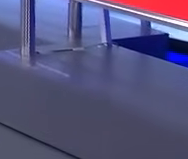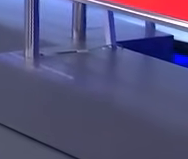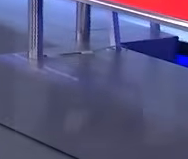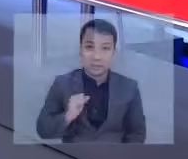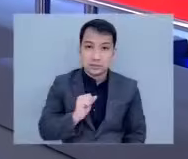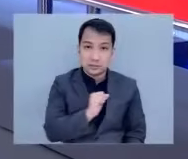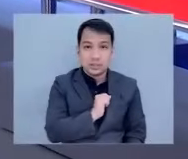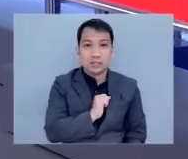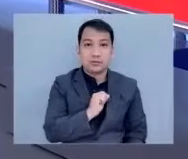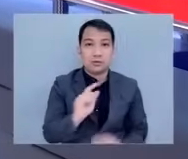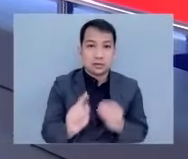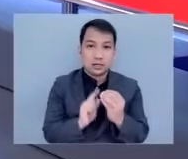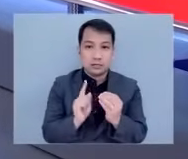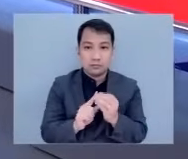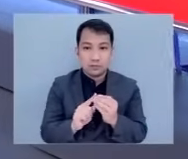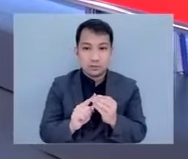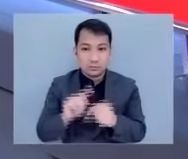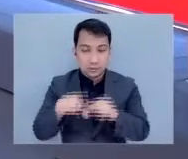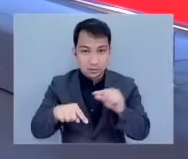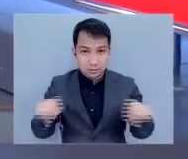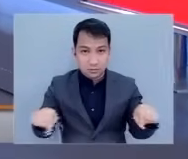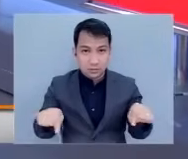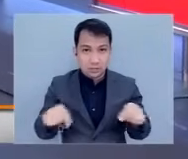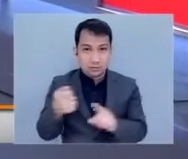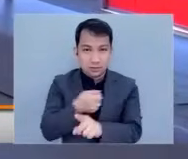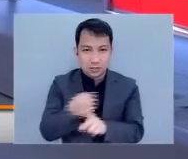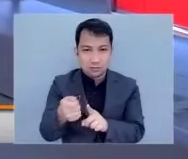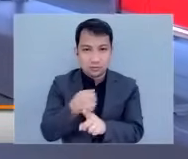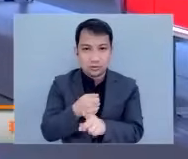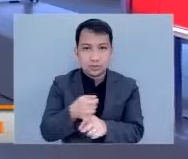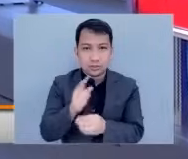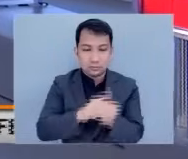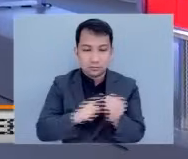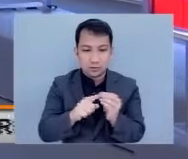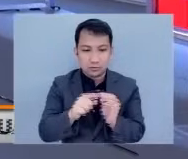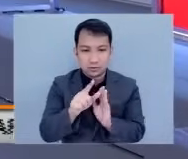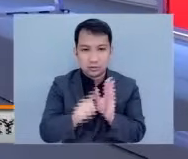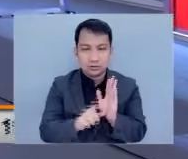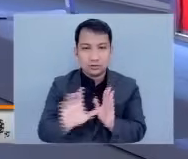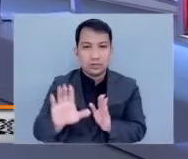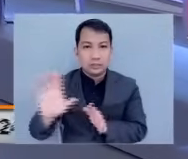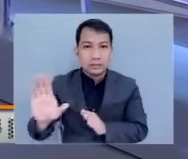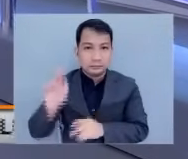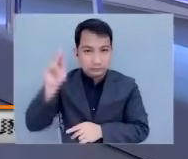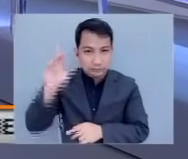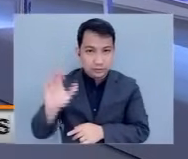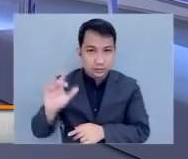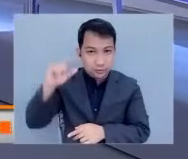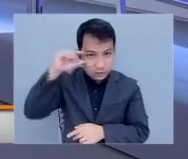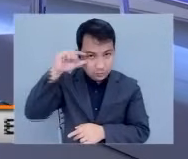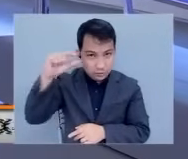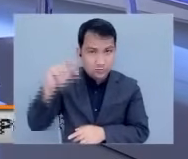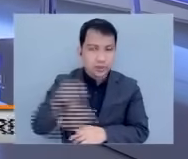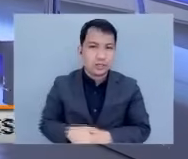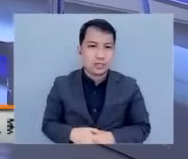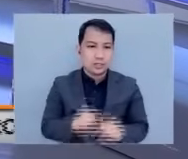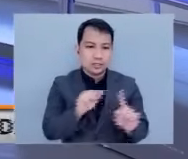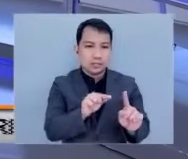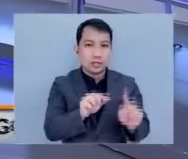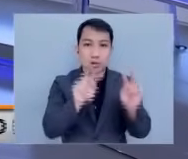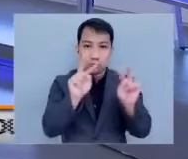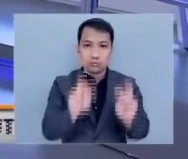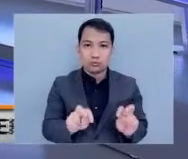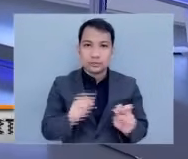umano'y samot-saring pag-abuso at paglabag sa batas ni Pastor Apollo Quiboloy. Isang testigo ang nagsiwalat